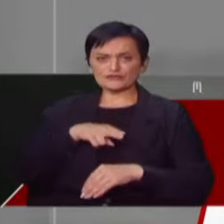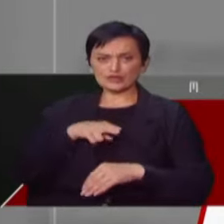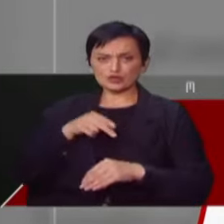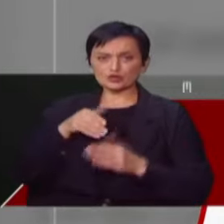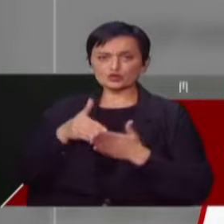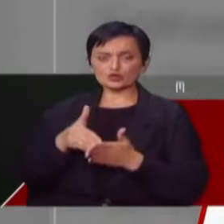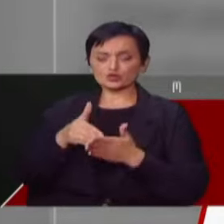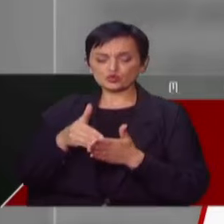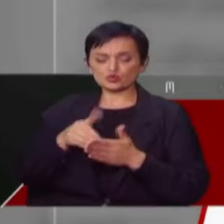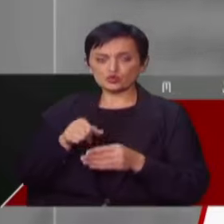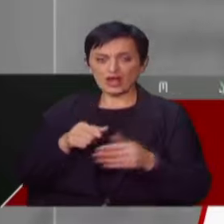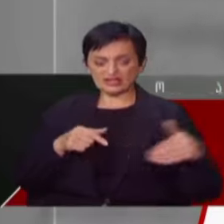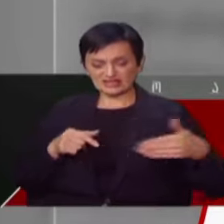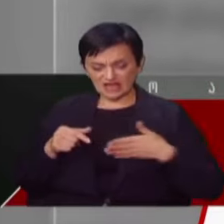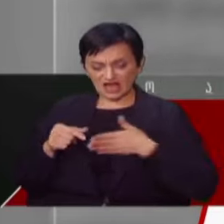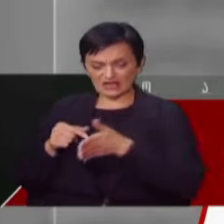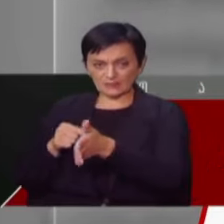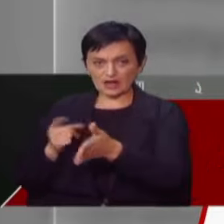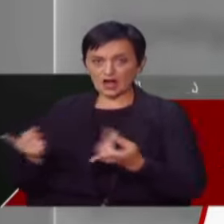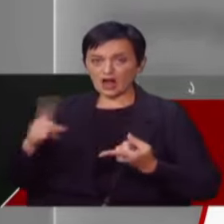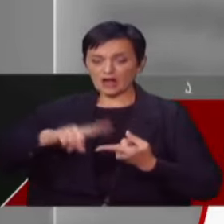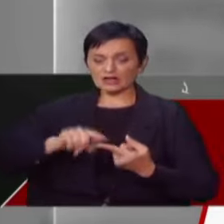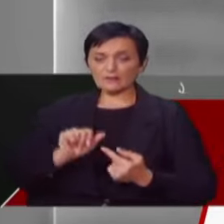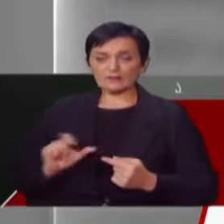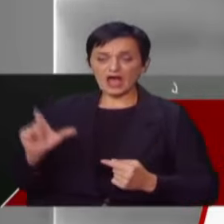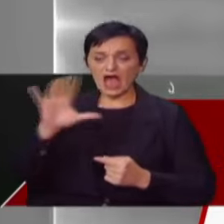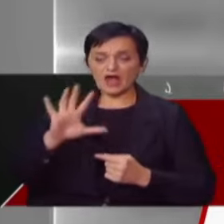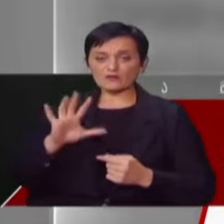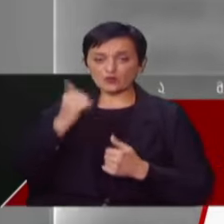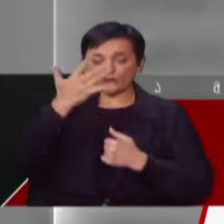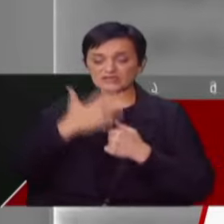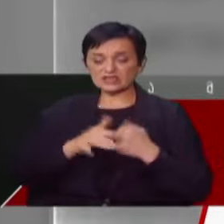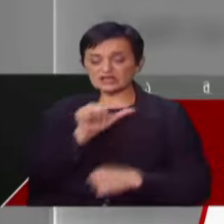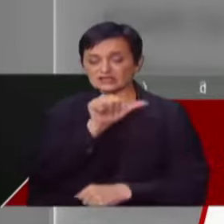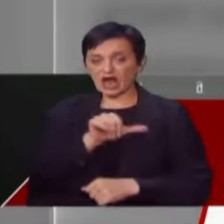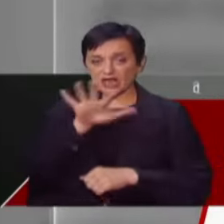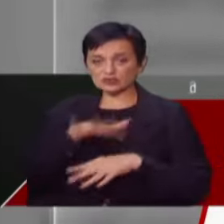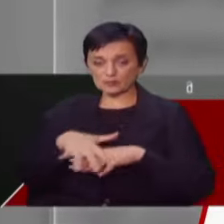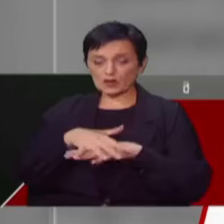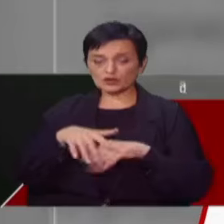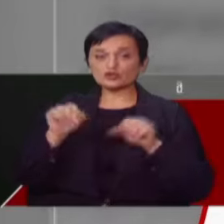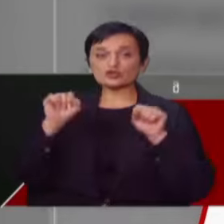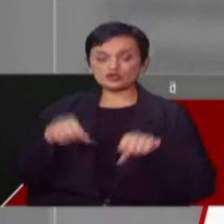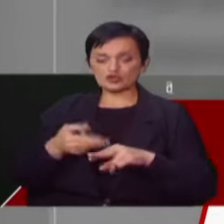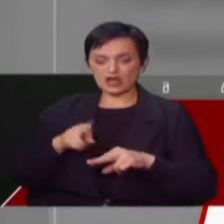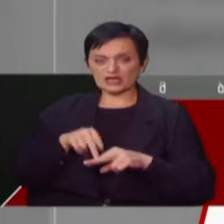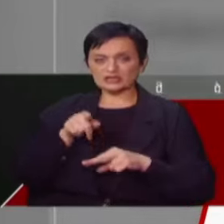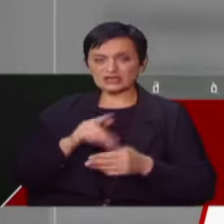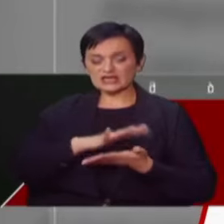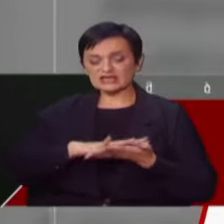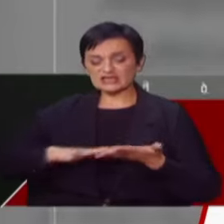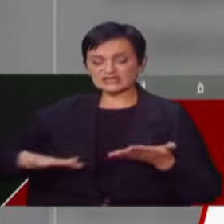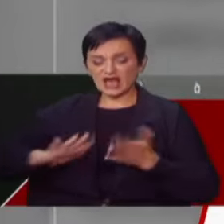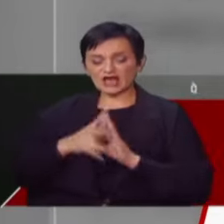ზრდა შუადერეფნის გავლით, რომელიც აკავშირებს ევროპას ცენტრალური აზიის ბაზარს და შესაძლოა ეს იყოს